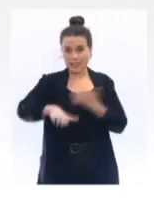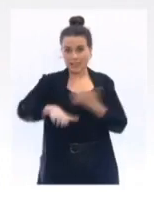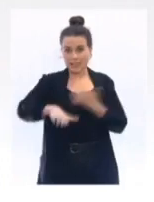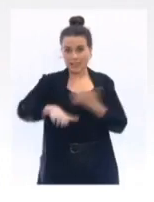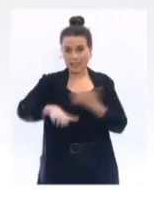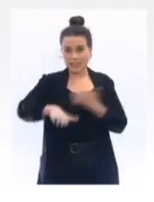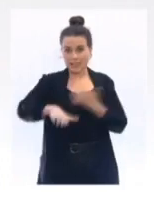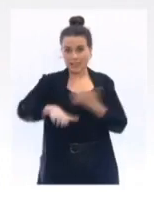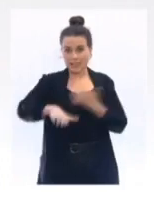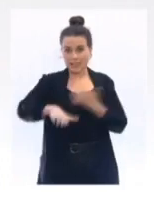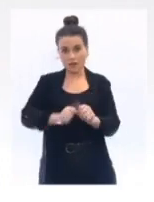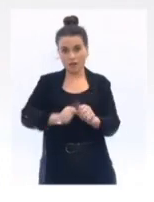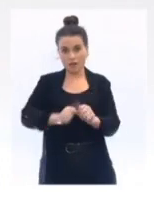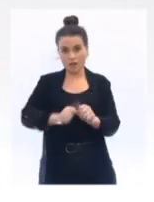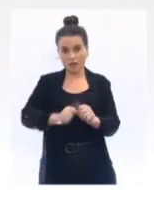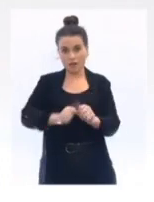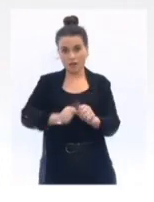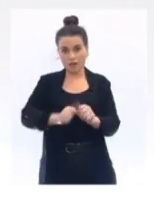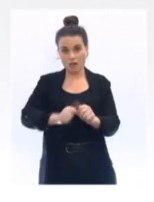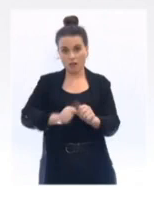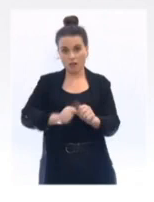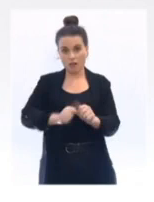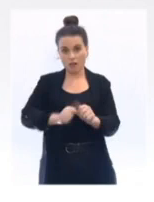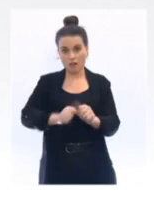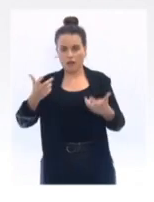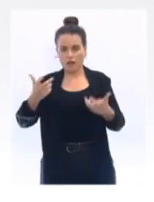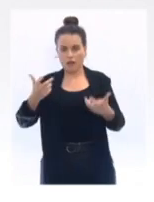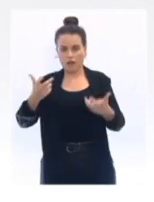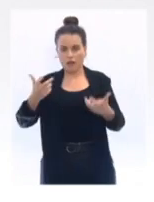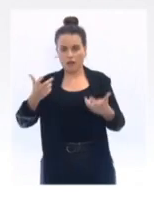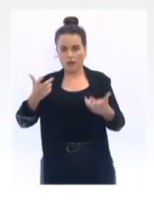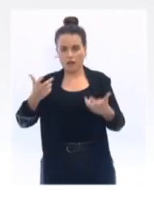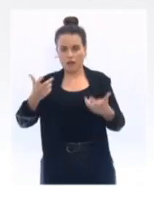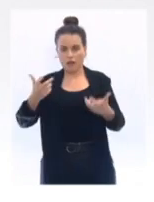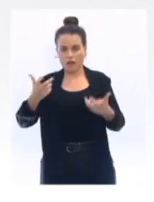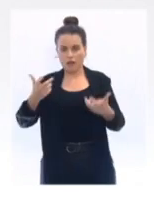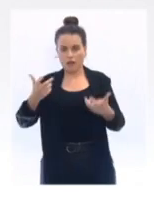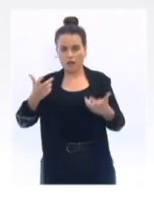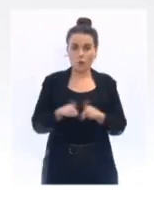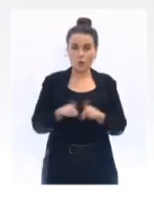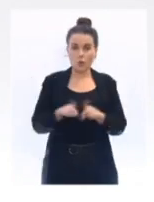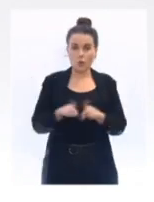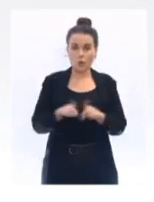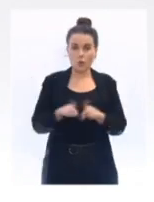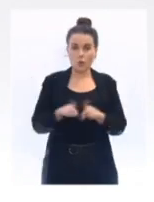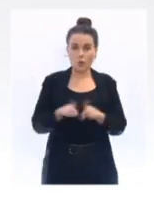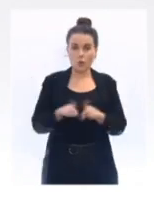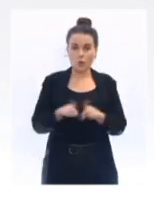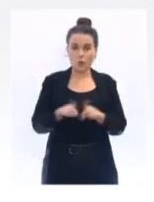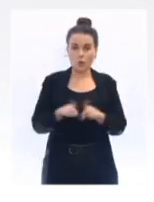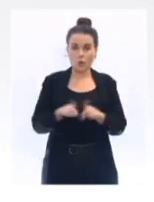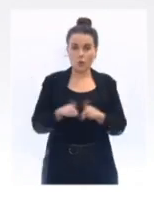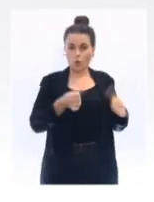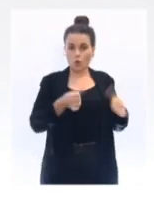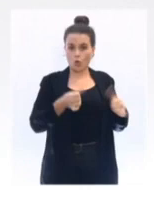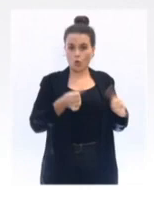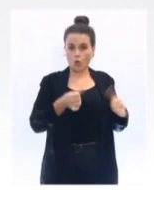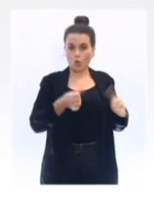Activités qui, souvent, sont bien plus contaminantes, notamment dans le cercle privé. Nous avons donc le devoir, et ce devoir est